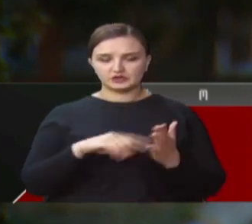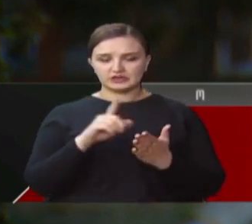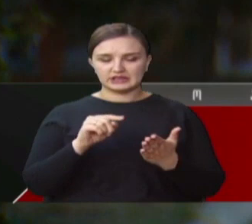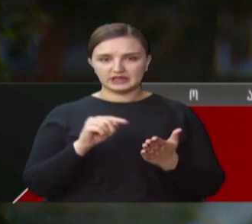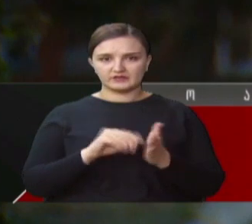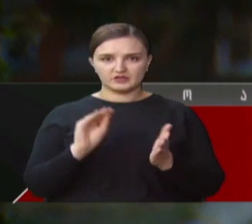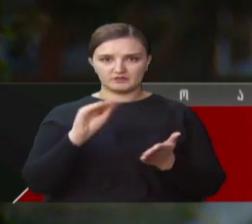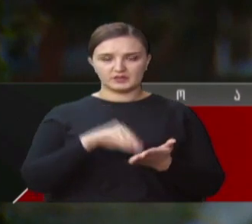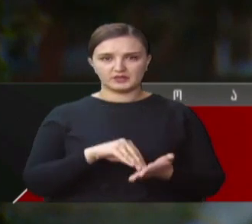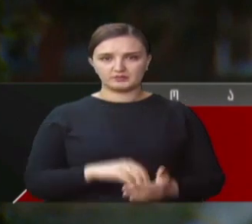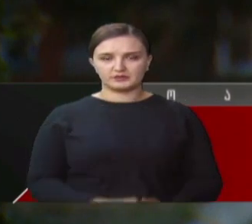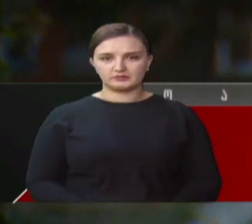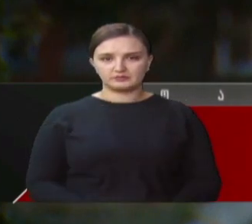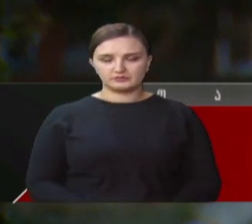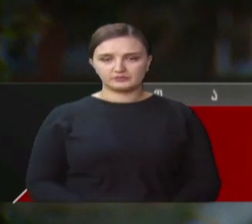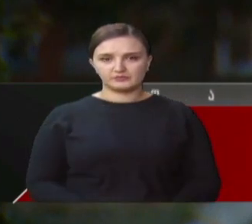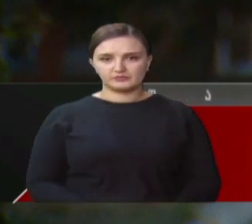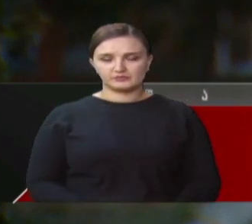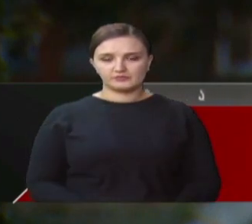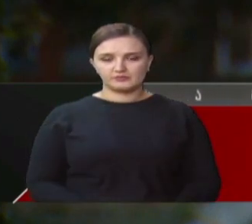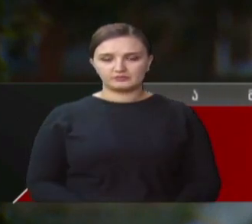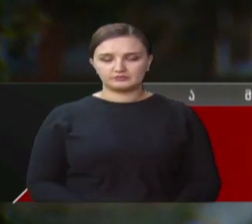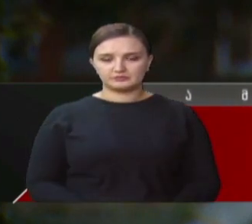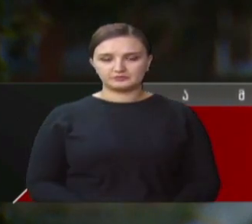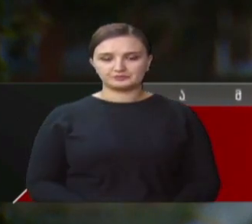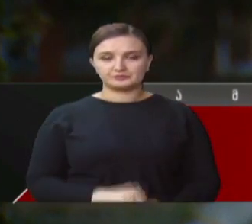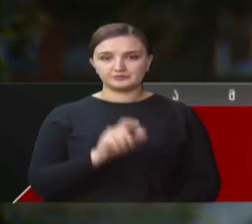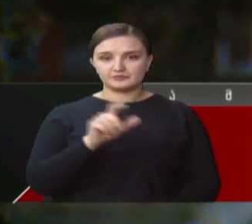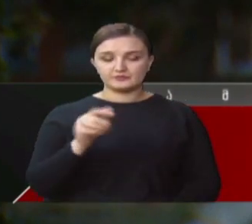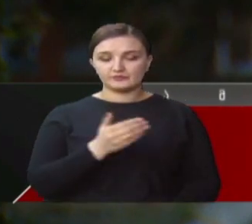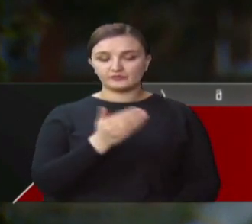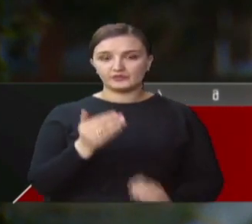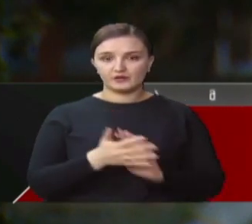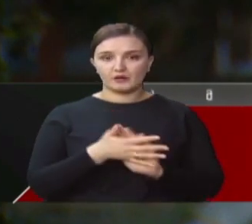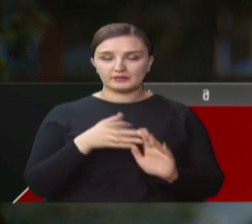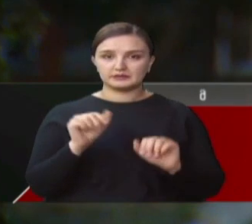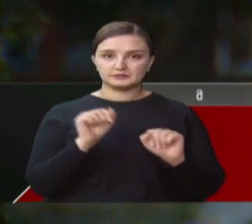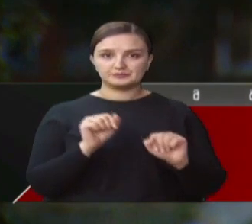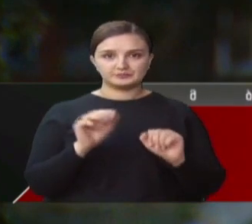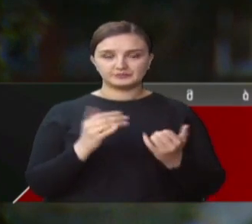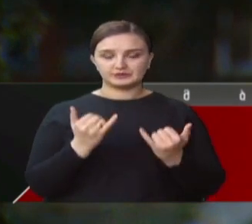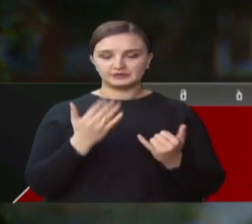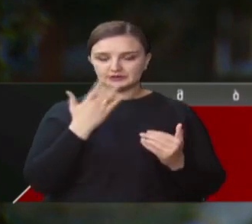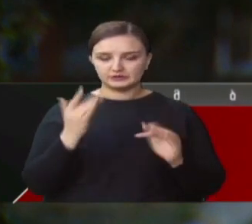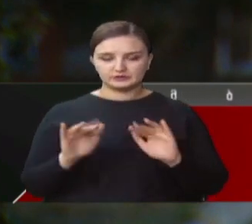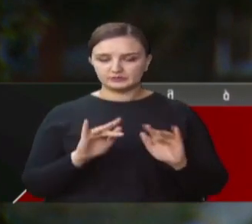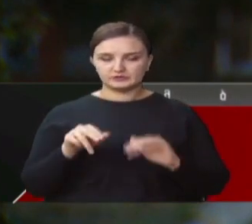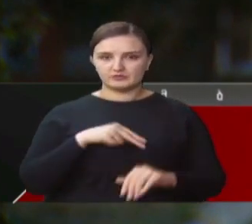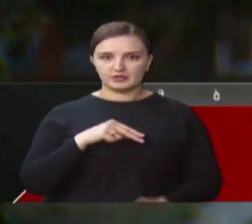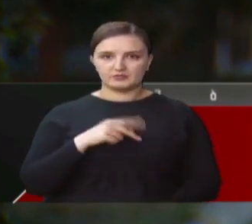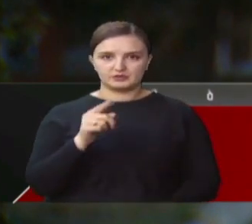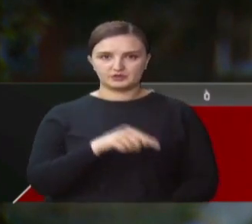კითხვა ჩაგვემატებინა და გაგვეგო ჩვენი ამორჩეველისგან უჭერს თუ არა ის მხარს დღეს ნაციონალური მოძრაობის პარლამენტში